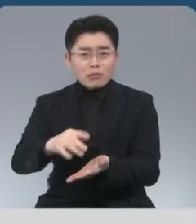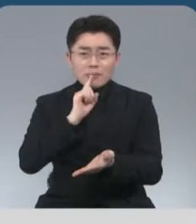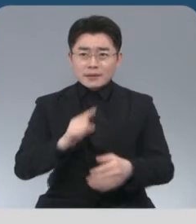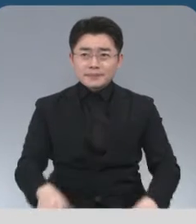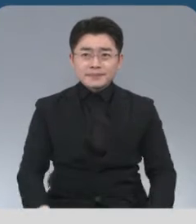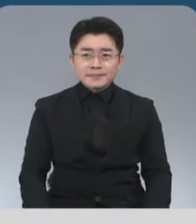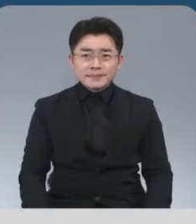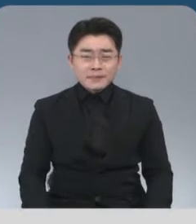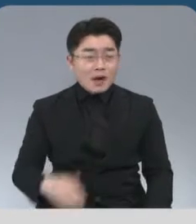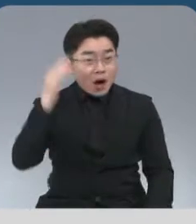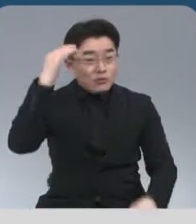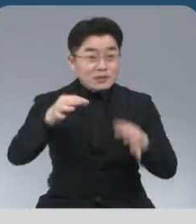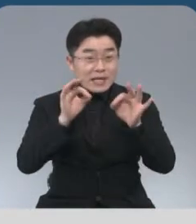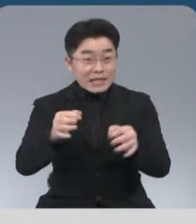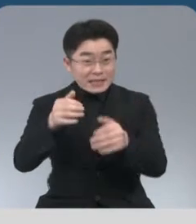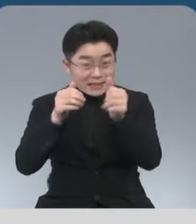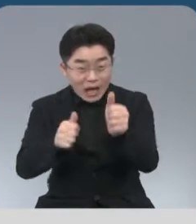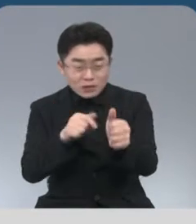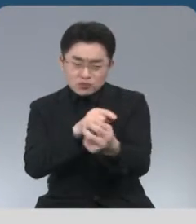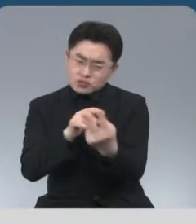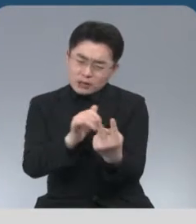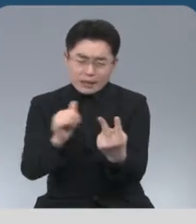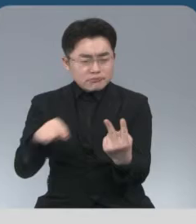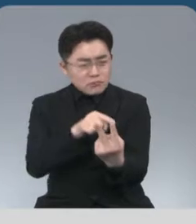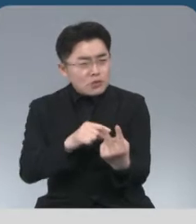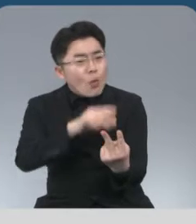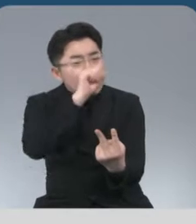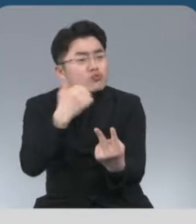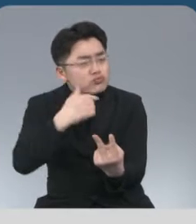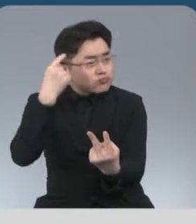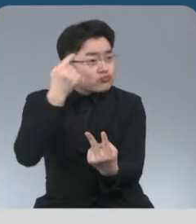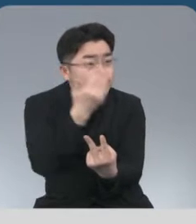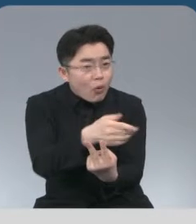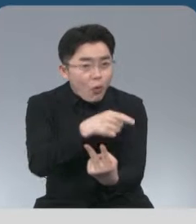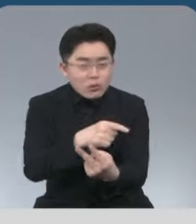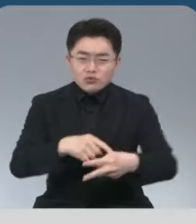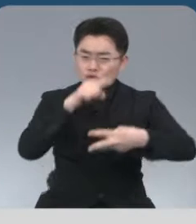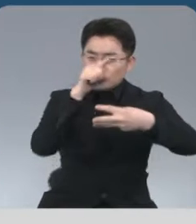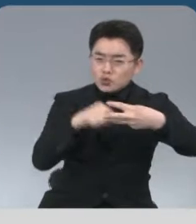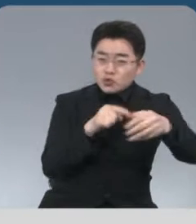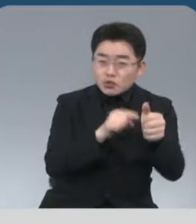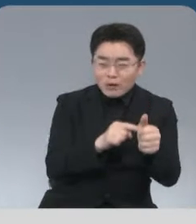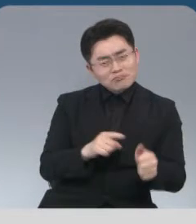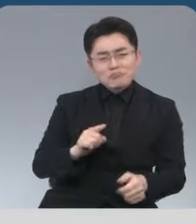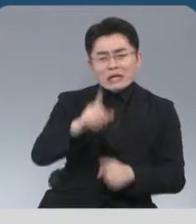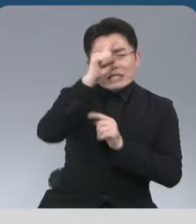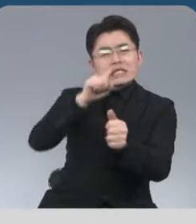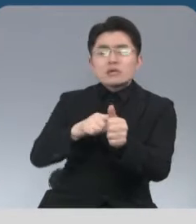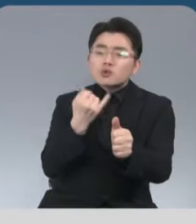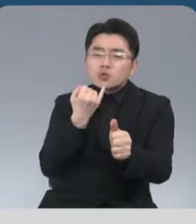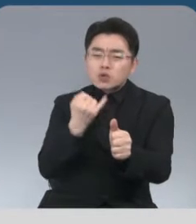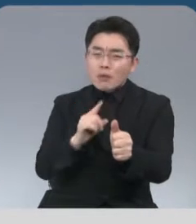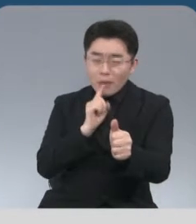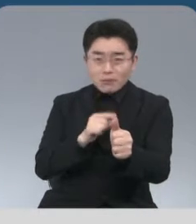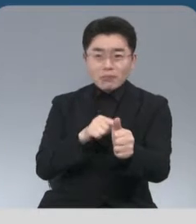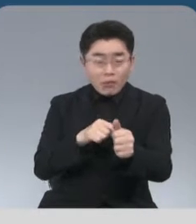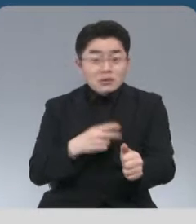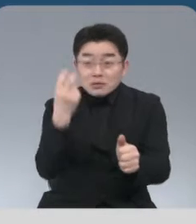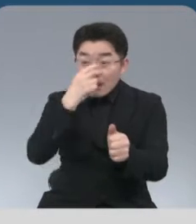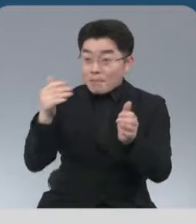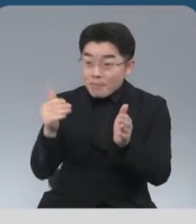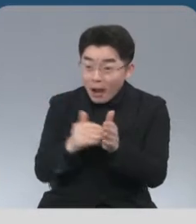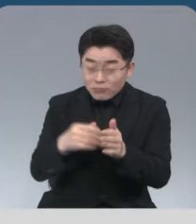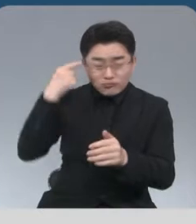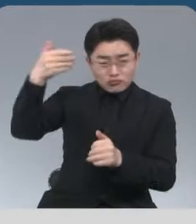거론된 한은총재 후보군 둘 중 누가 낫냐 물었더니 당선인 측이 이 후보자를 언급했고 검증을 했냐고